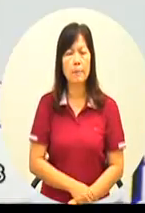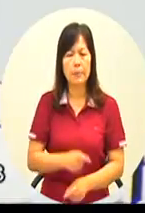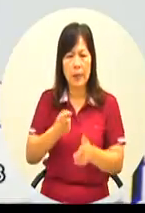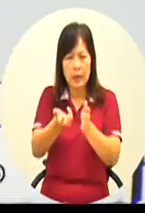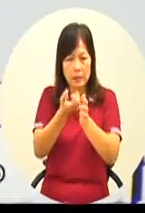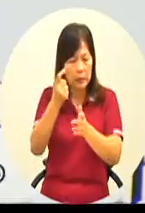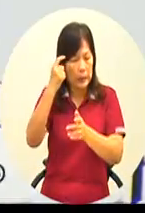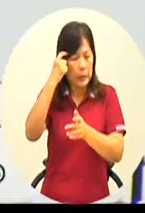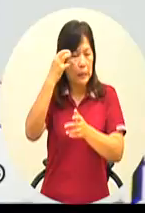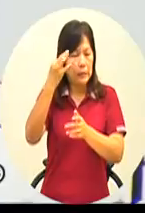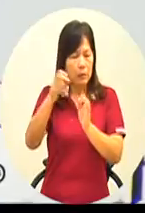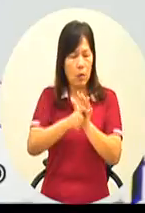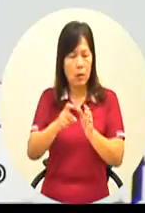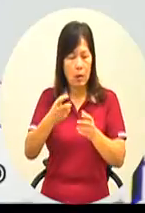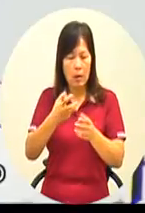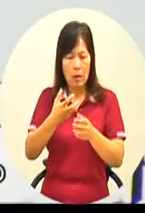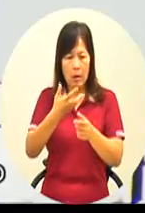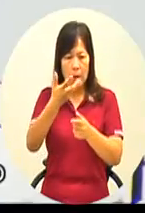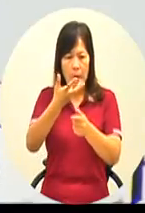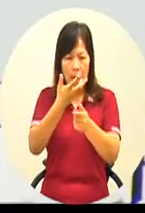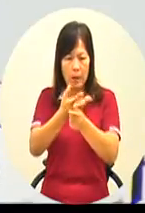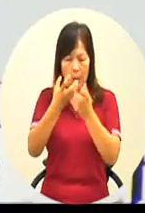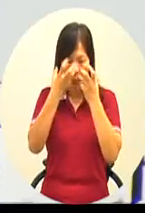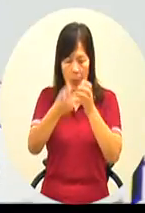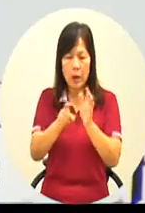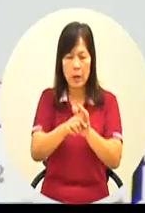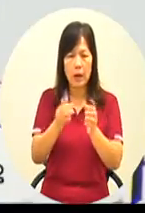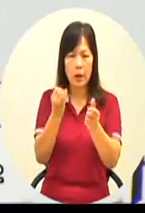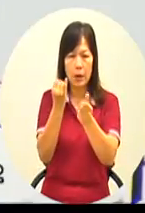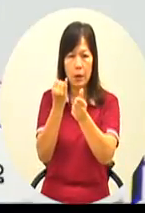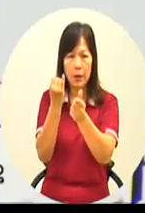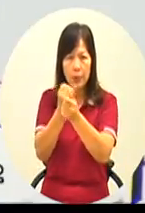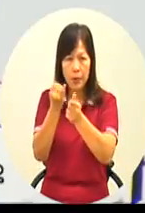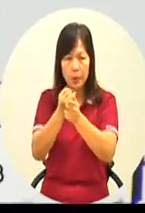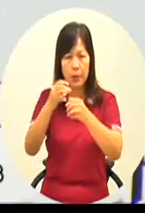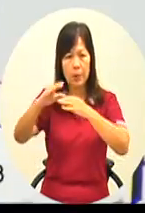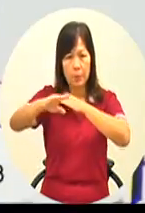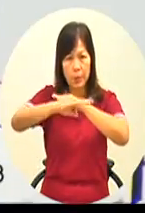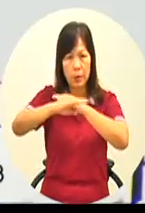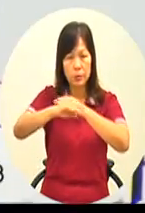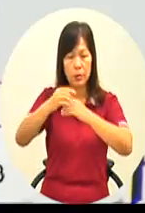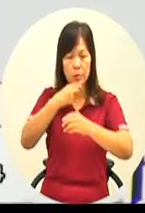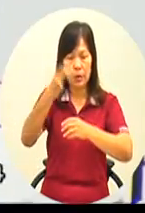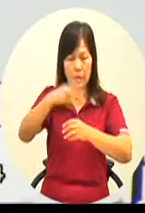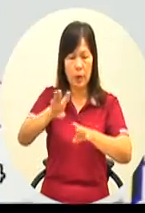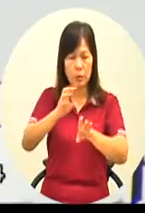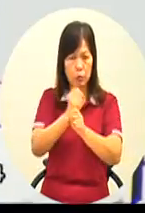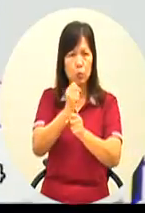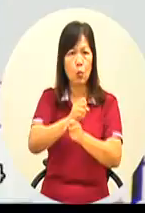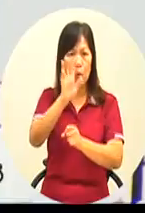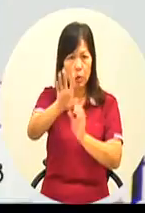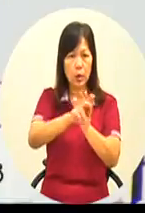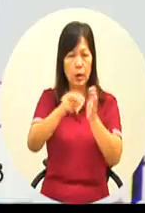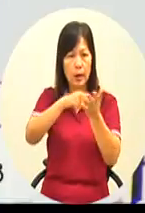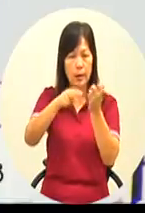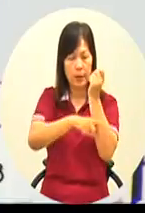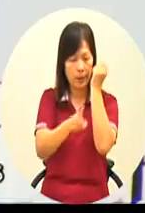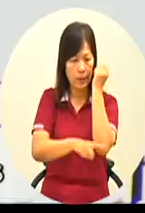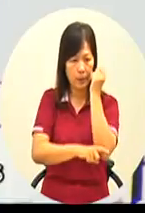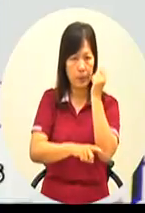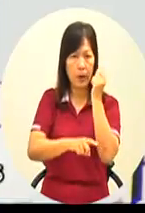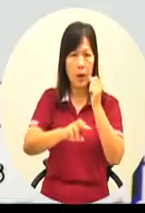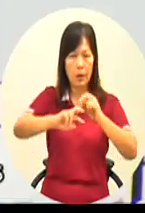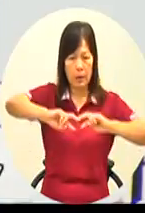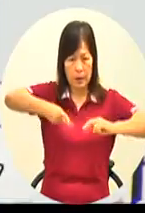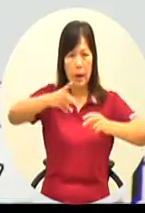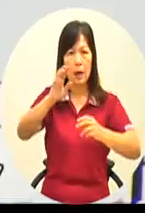家更振奋的，就是，婚姻平权又往前又迈了一步。好，立法院的民法的修正案已经